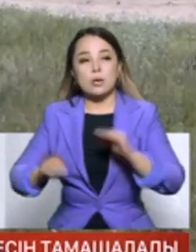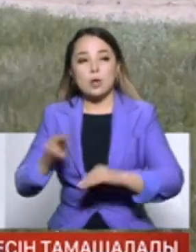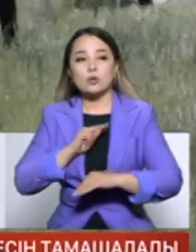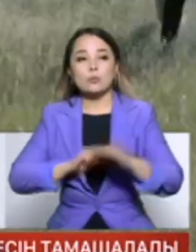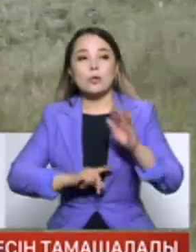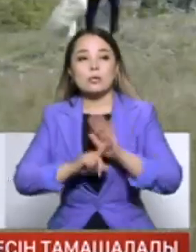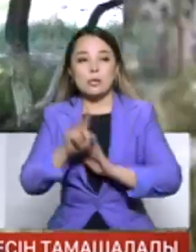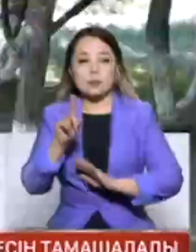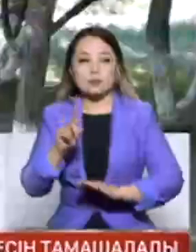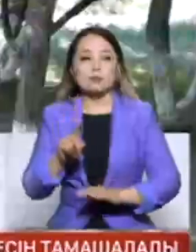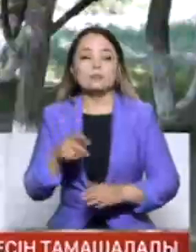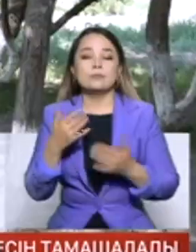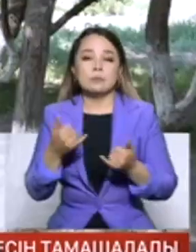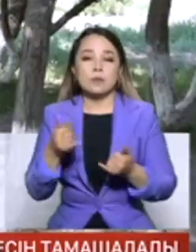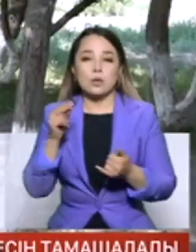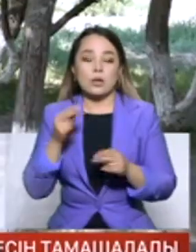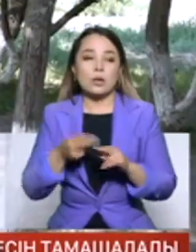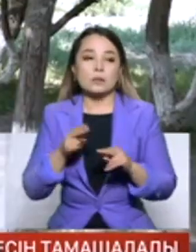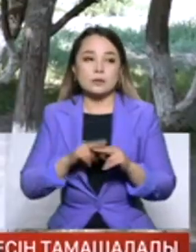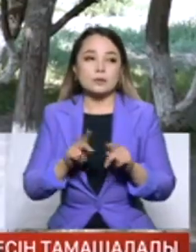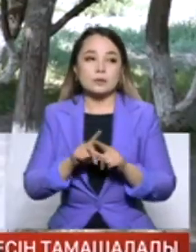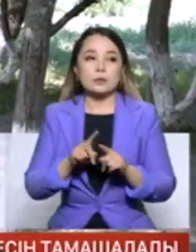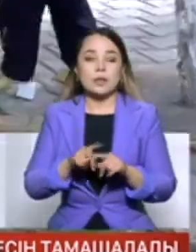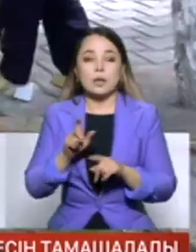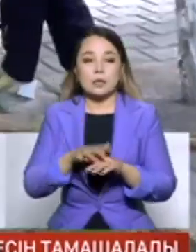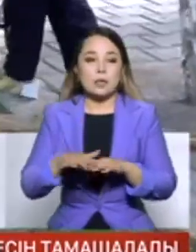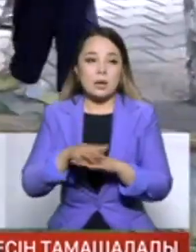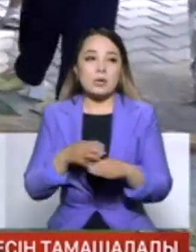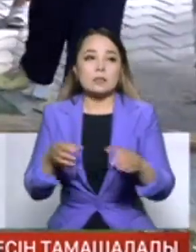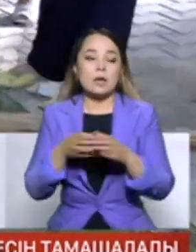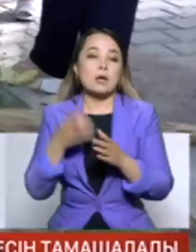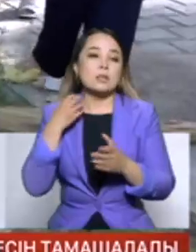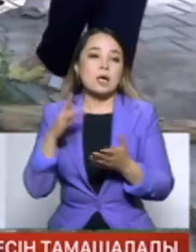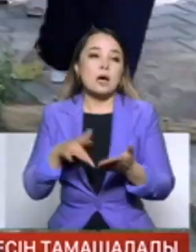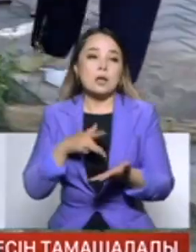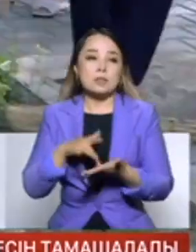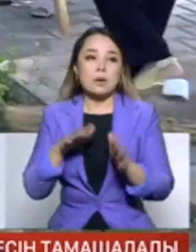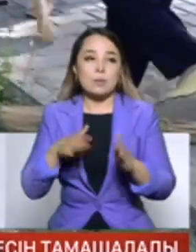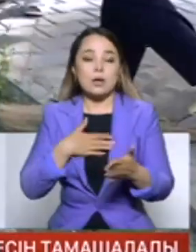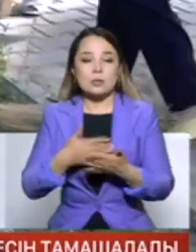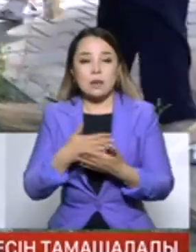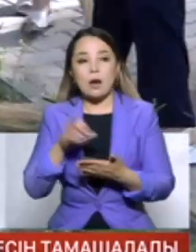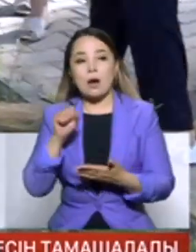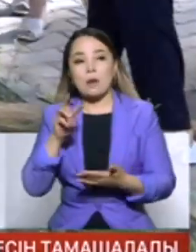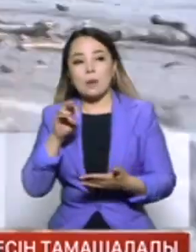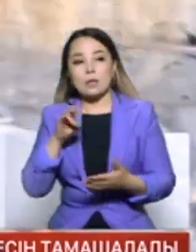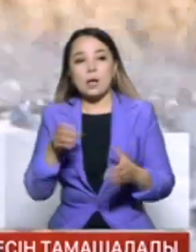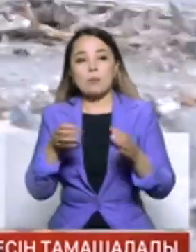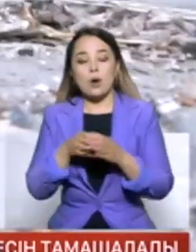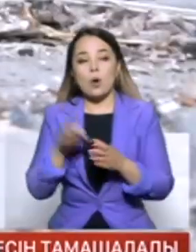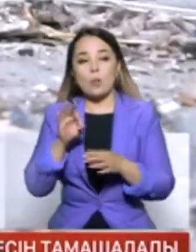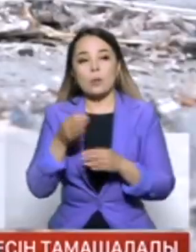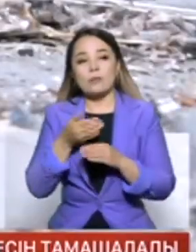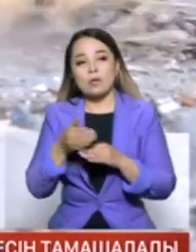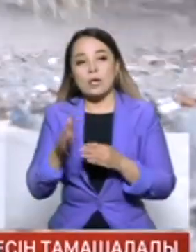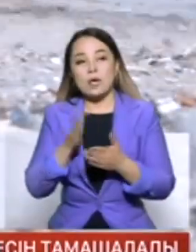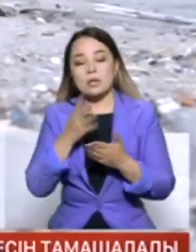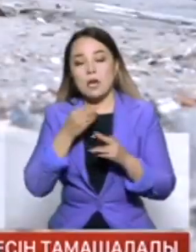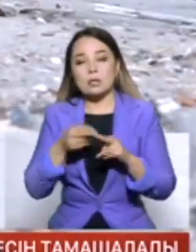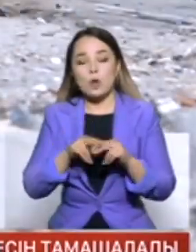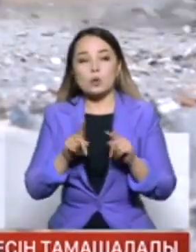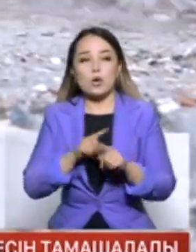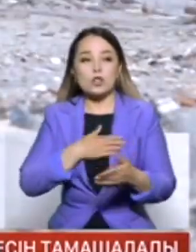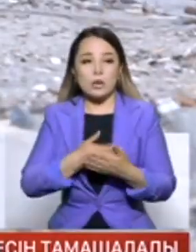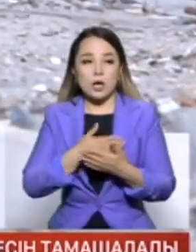жұмыстары басталады. Таза бейсенбі науқанынан сірелі жұрты да шет қалған жоқ. Қызылордалық еріктілер Аманат партиясы облыстық филиалының өкілдері мен белсенді